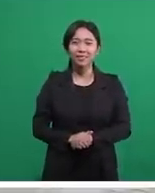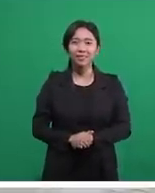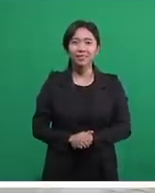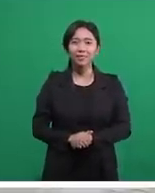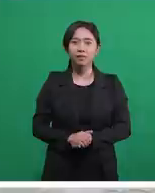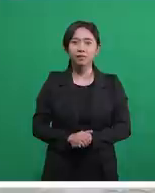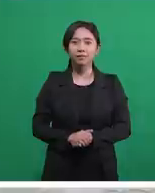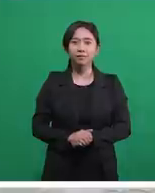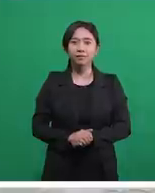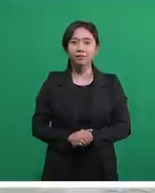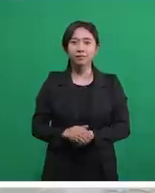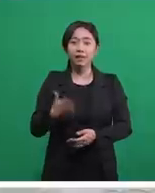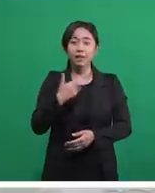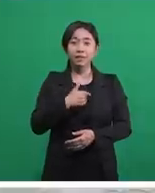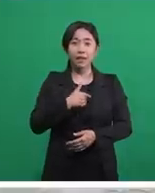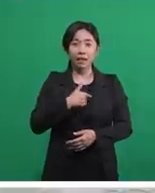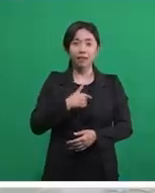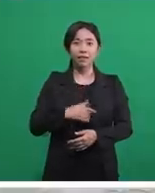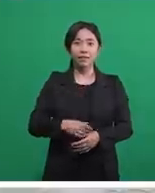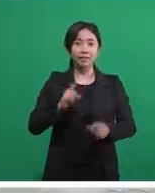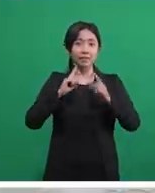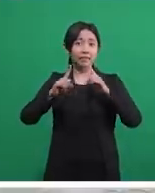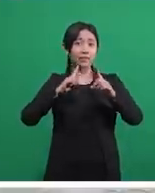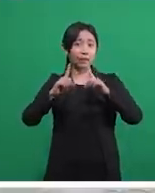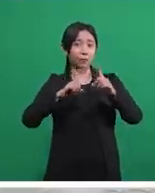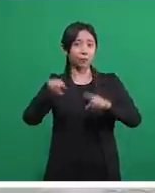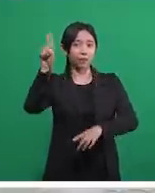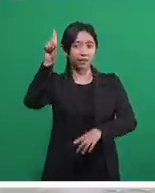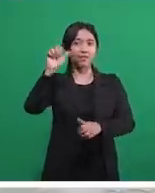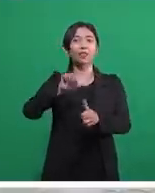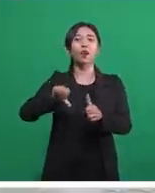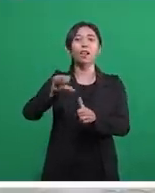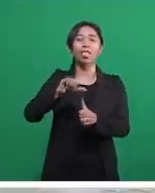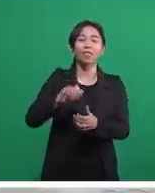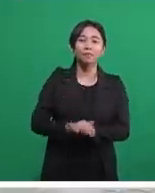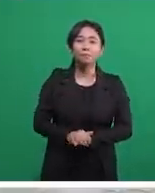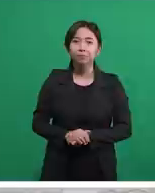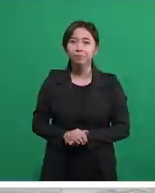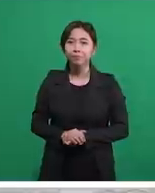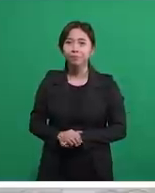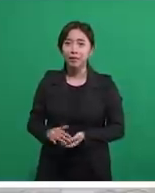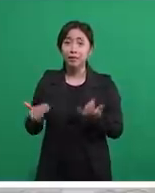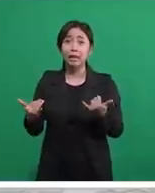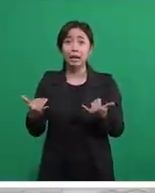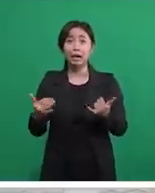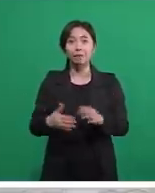panjang. Maka saya akan fokus pada satu hal baik saja yang pada saat